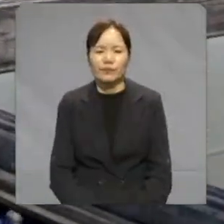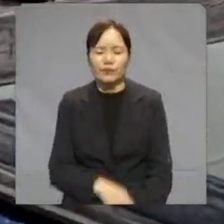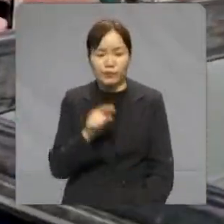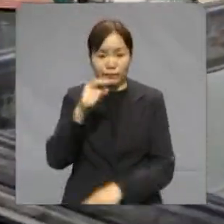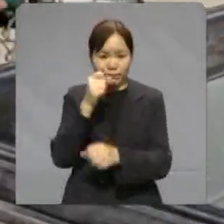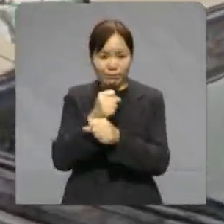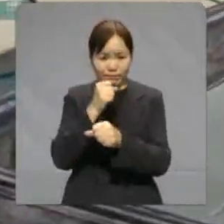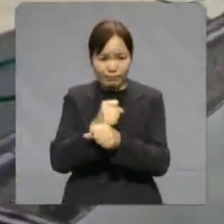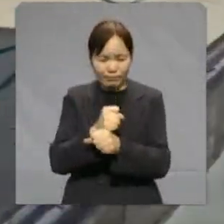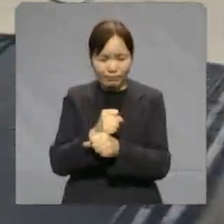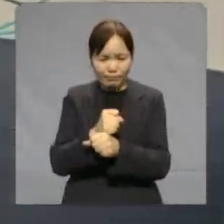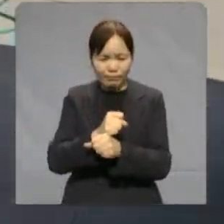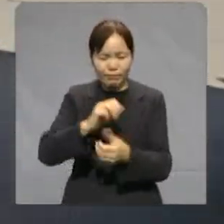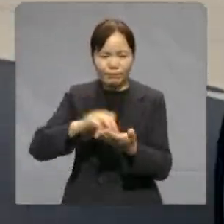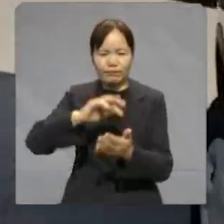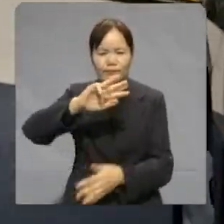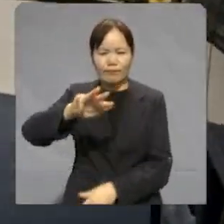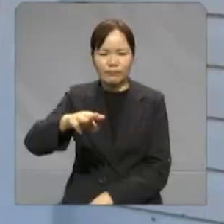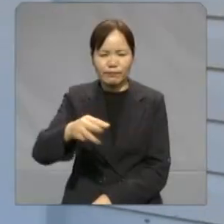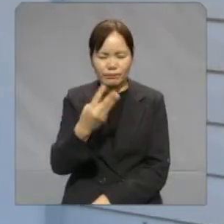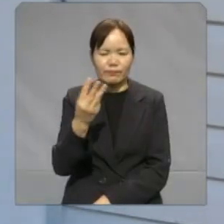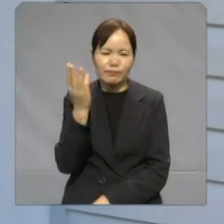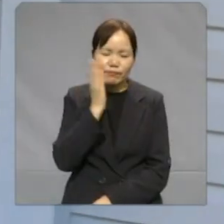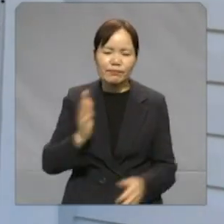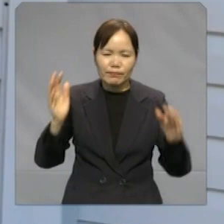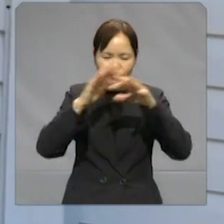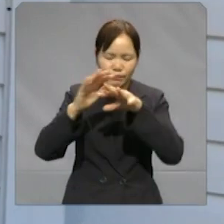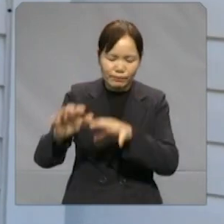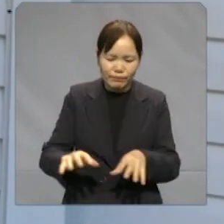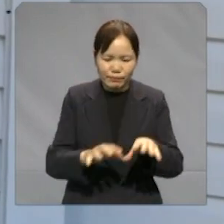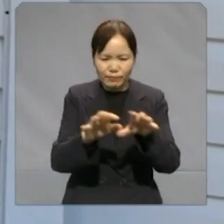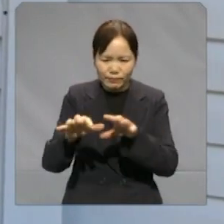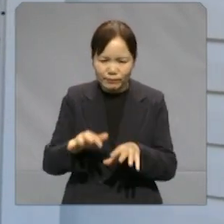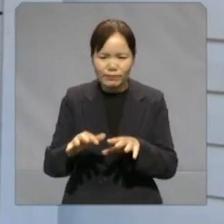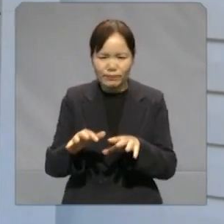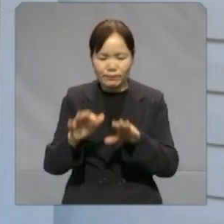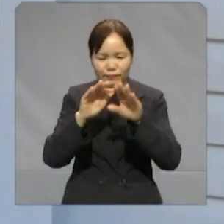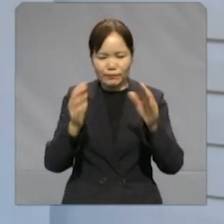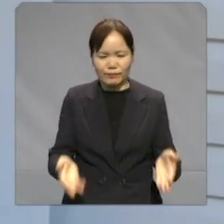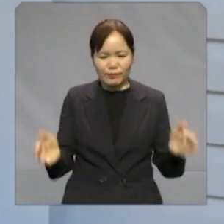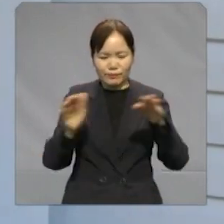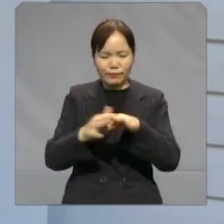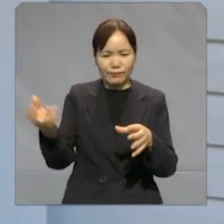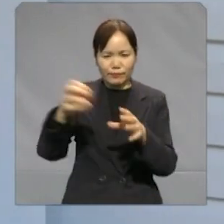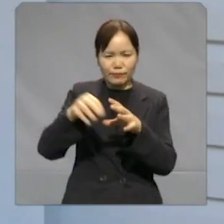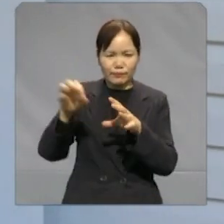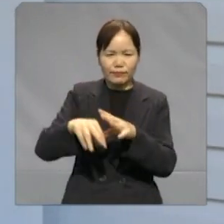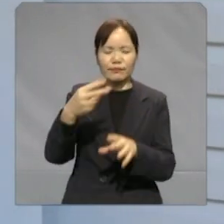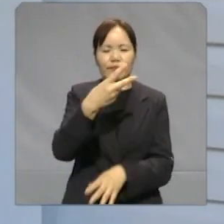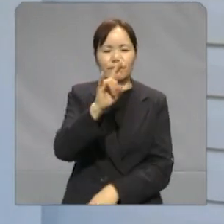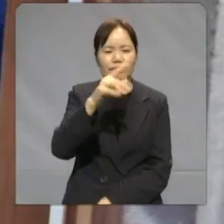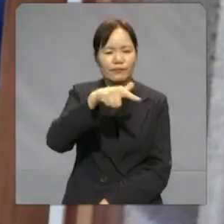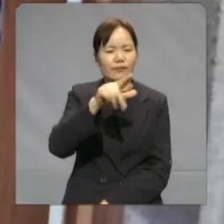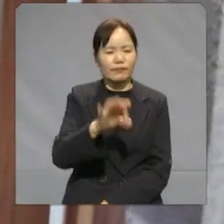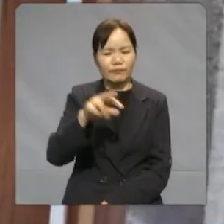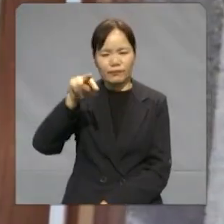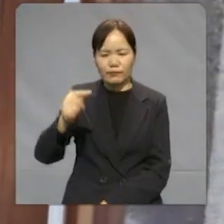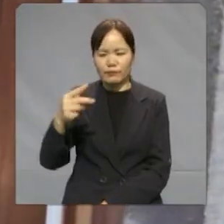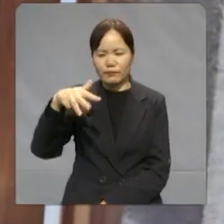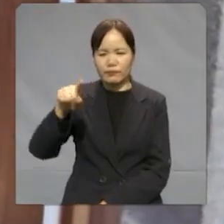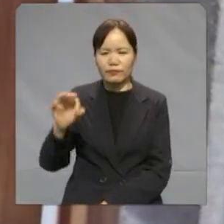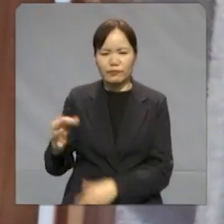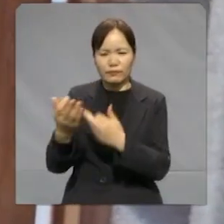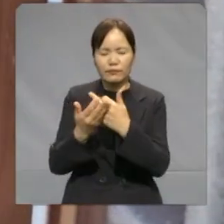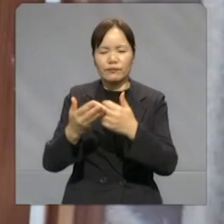이렇게 완성된 300여 포기의 김치는 용기에 담아 대청도와 소청도 독거 어르신 70여